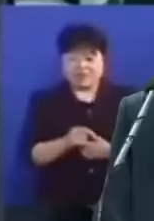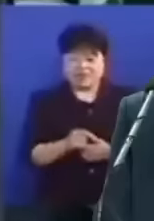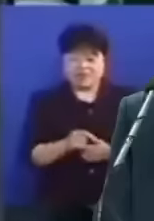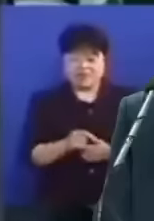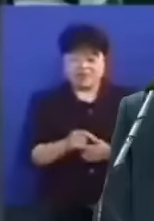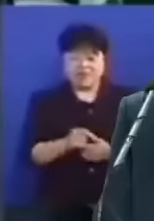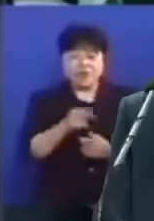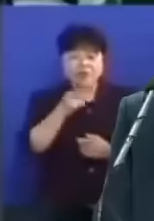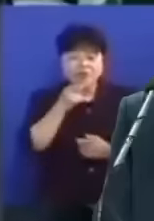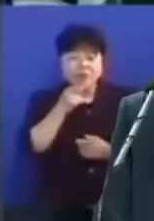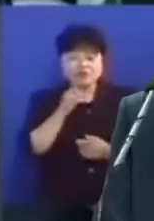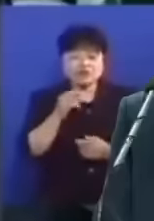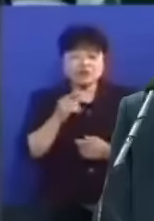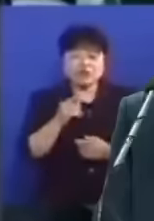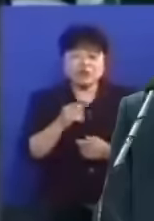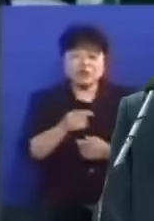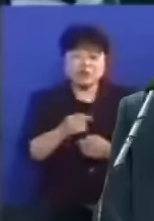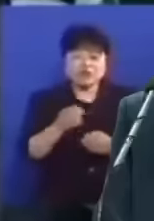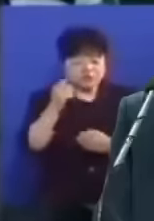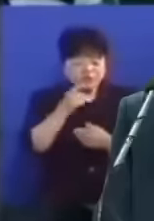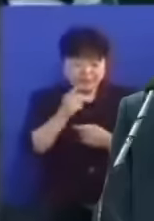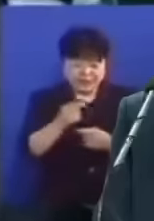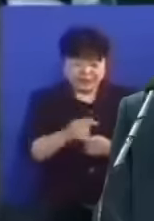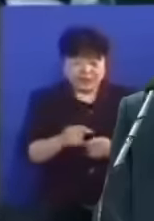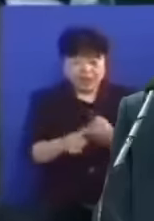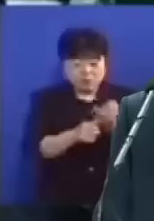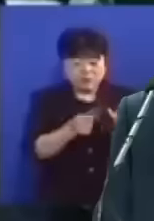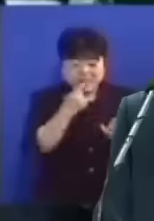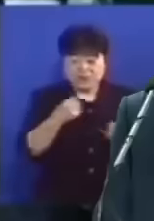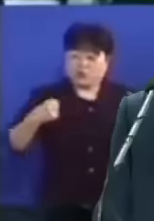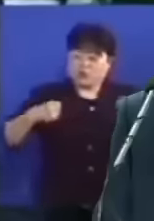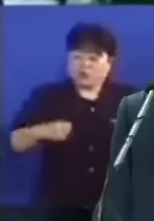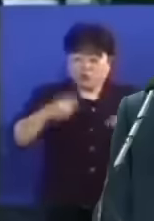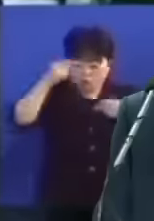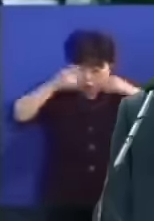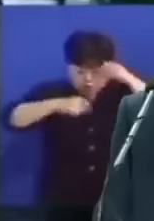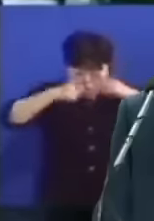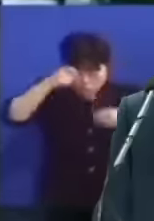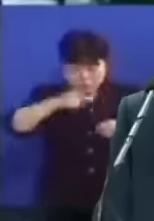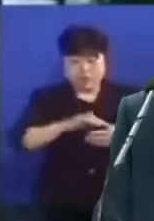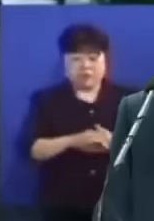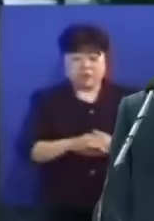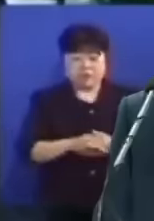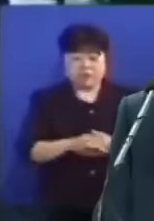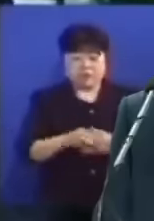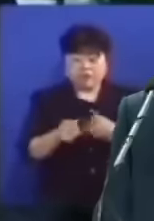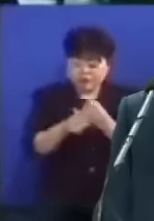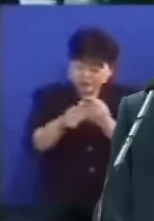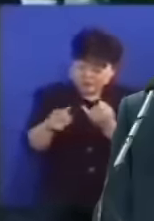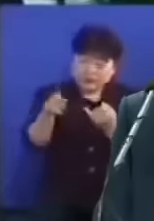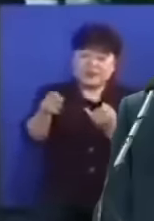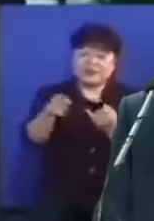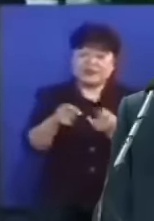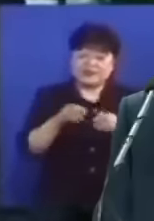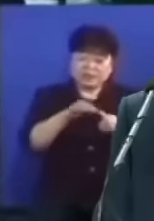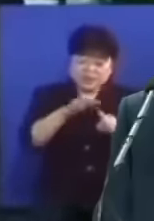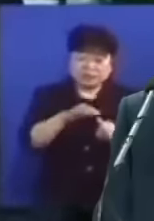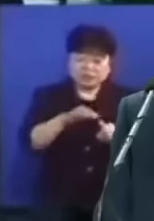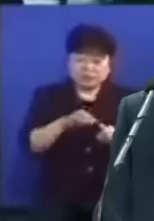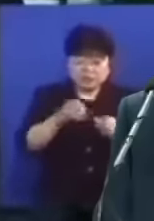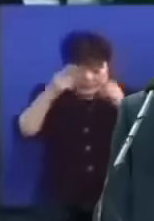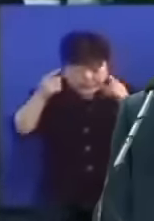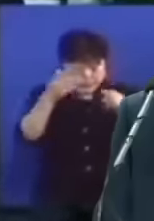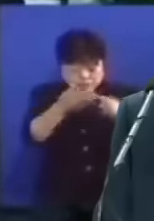마틴 루터만 자꾸 말하는데 부인이 상복을 입고 울면서 들어와서 마틴 루터를 깨우쳤기